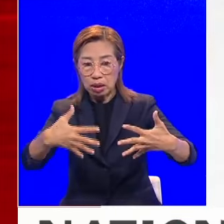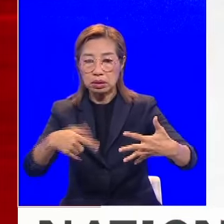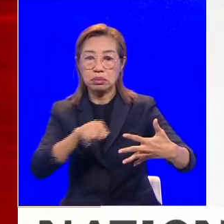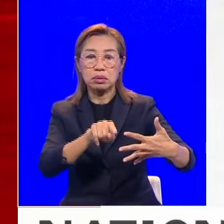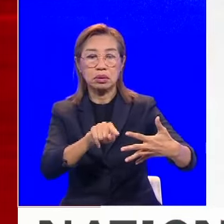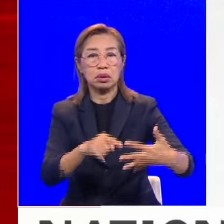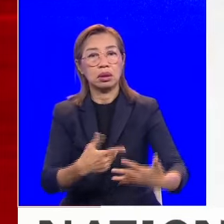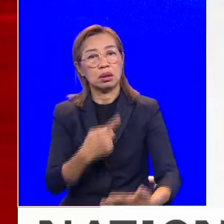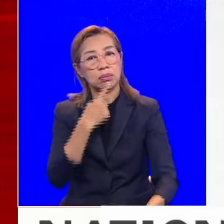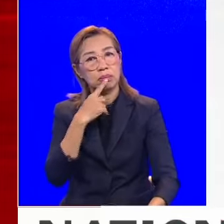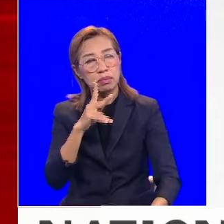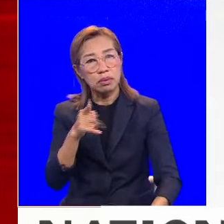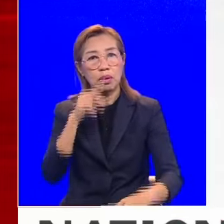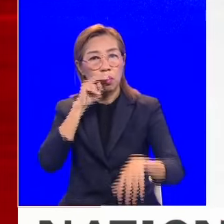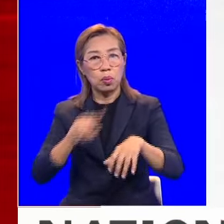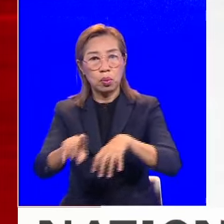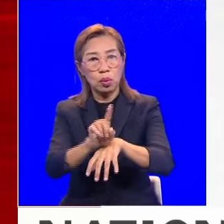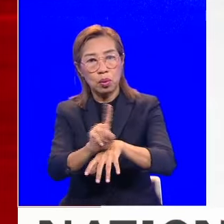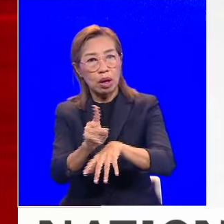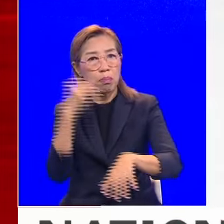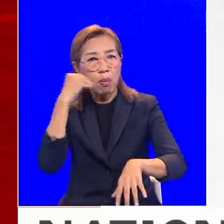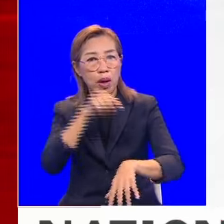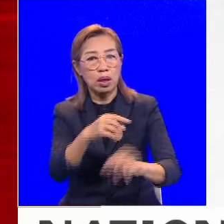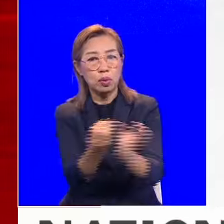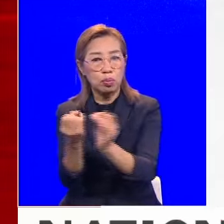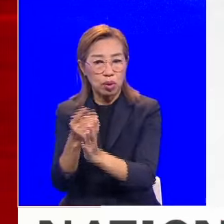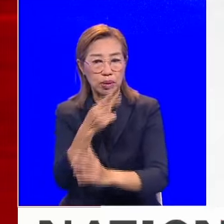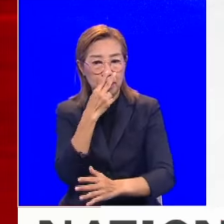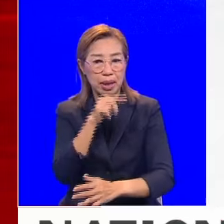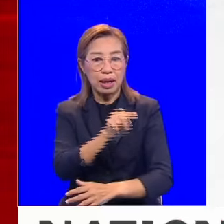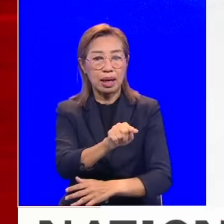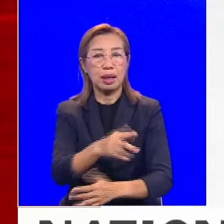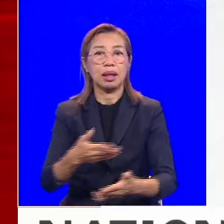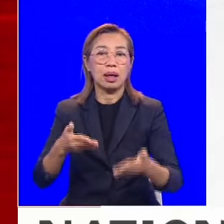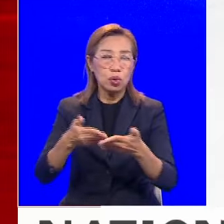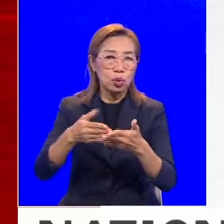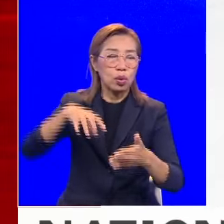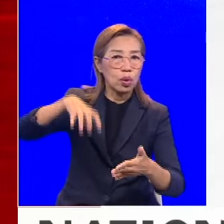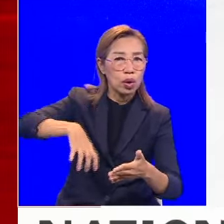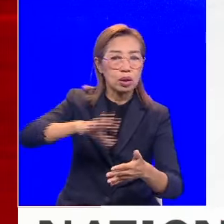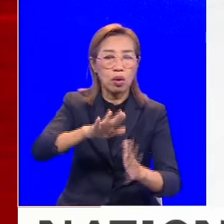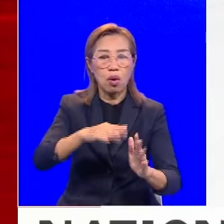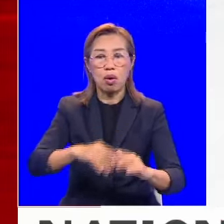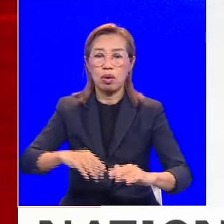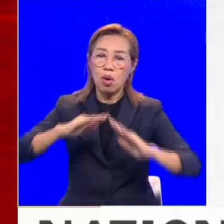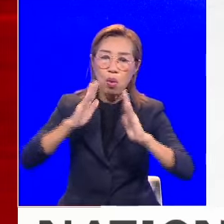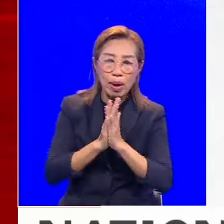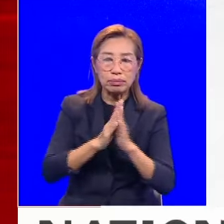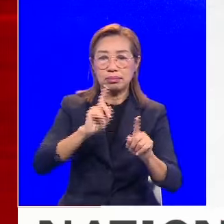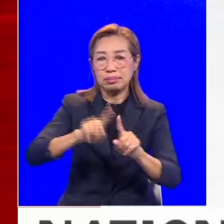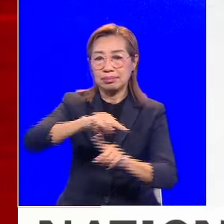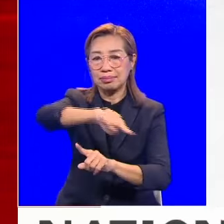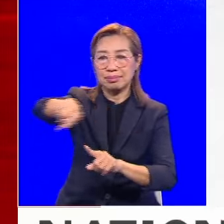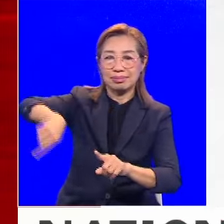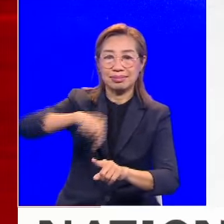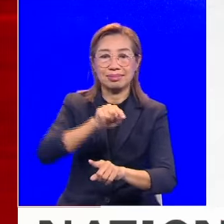ตลอดเวลามานะครับวัดแคนอกวัดโพธิ์ทองบนท้าน้ำนนทบุรีวัดกู้วัดบ่อนะครับวัดสนามเหนือวัดกางเกล็ดวัดแสงสิริธรรม